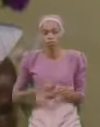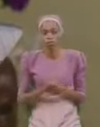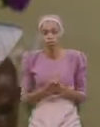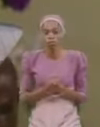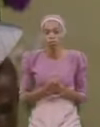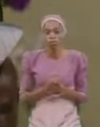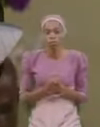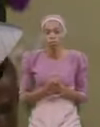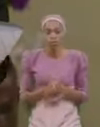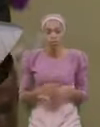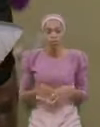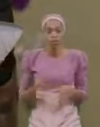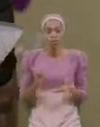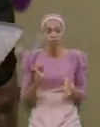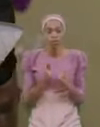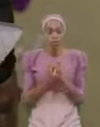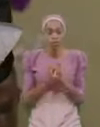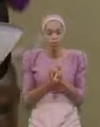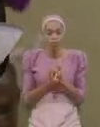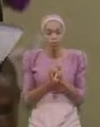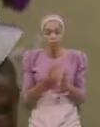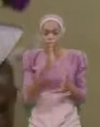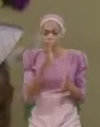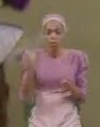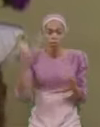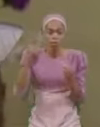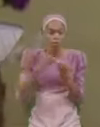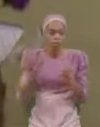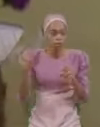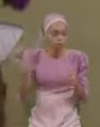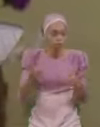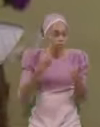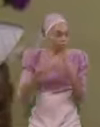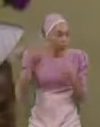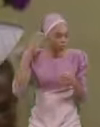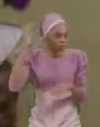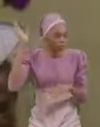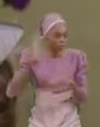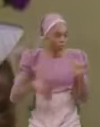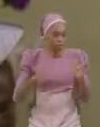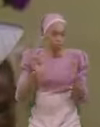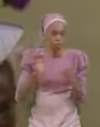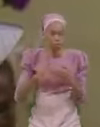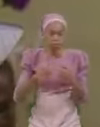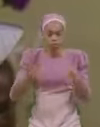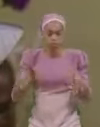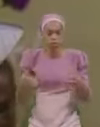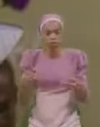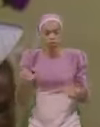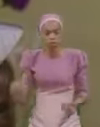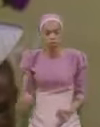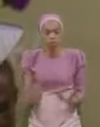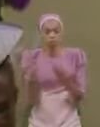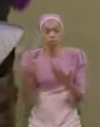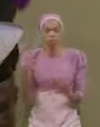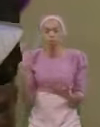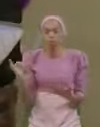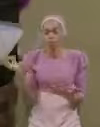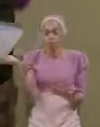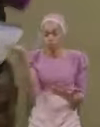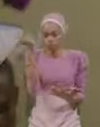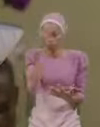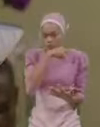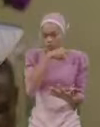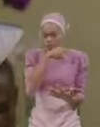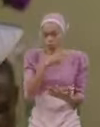cœur ne Sete pas d'exprimer une parole devant Dieu sois prêt à écouter quand